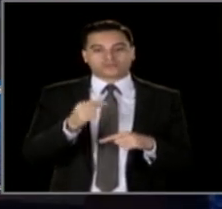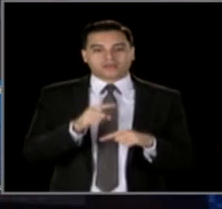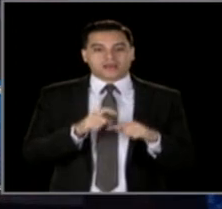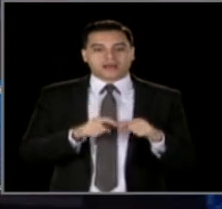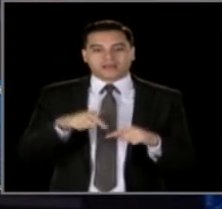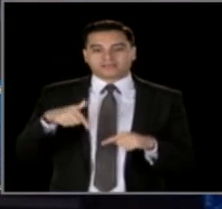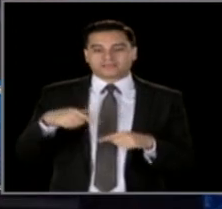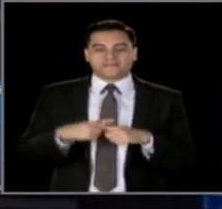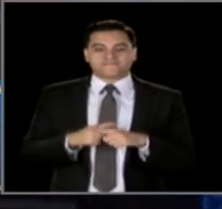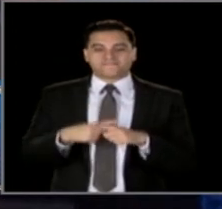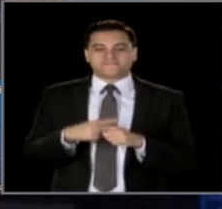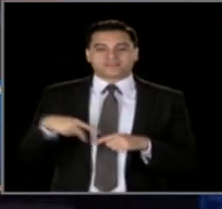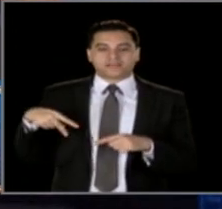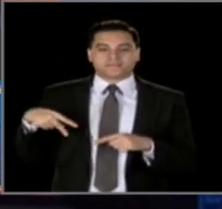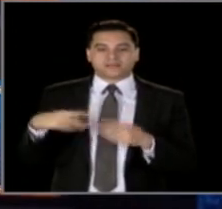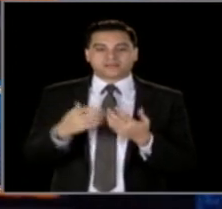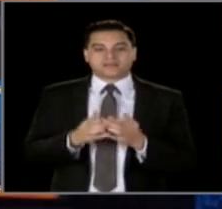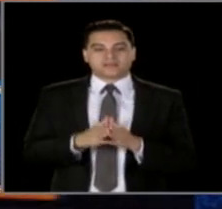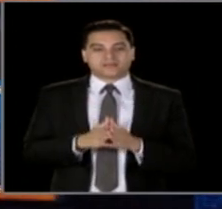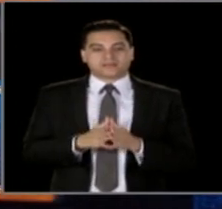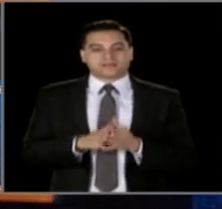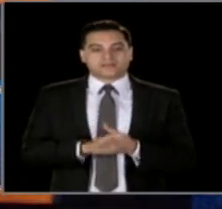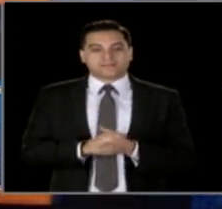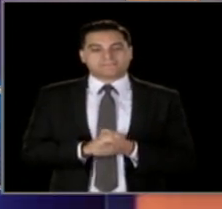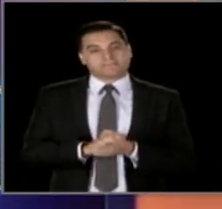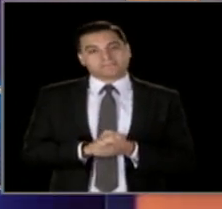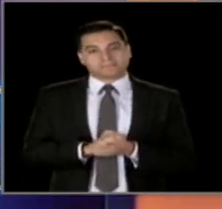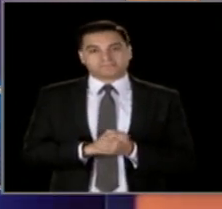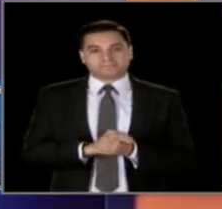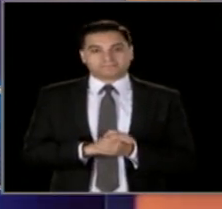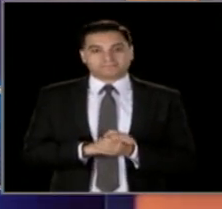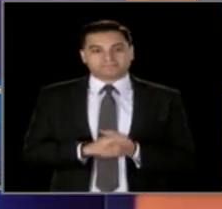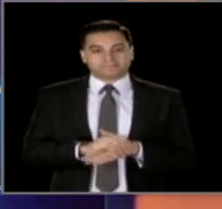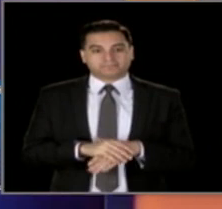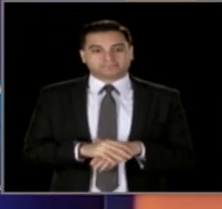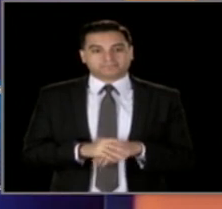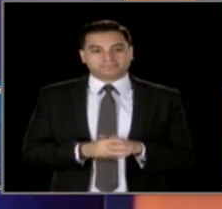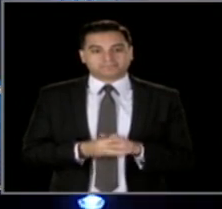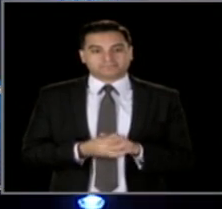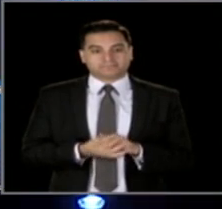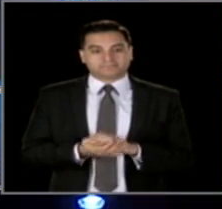14 في 15 على 6 في 8 يساوي كام؟